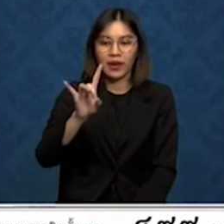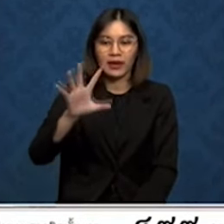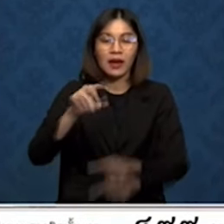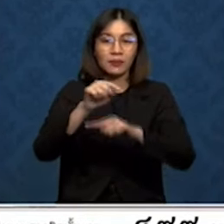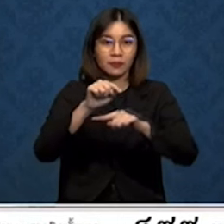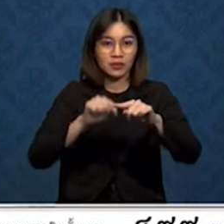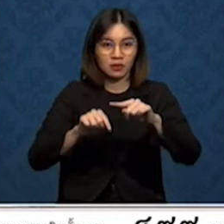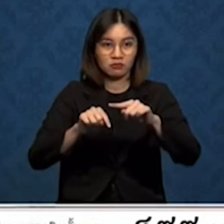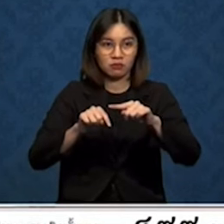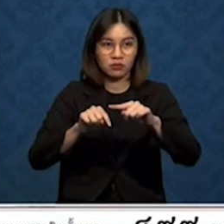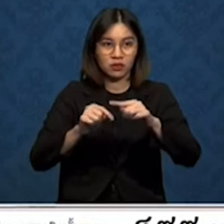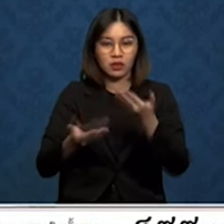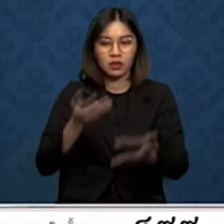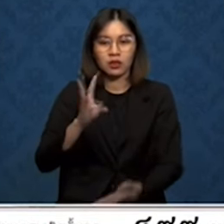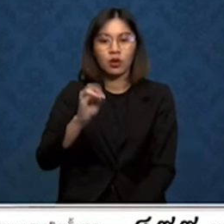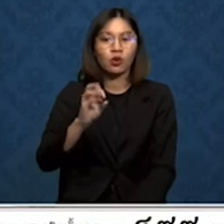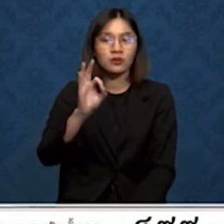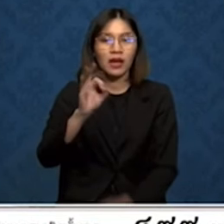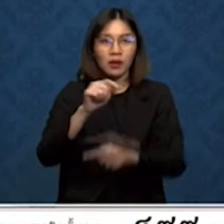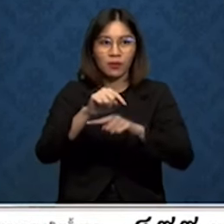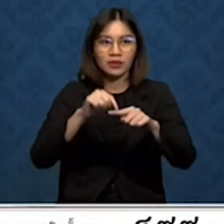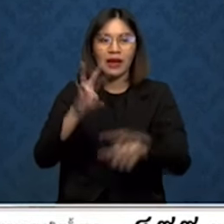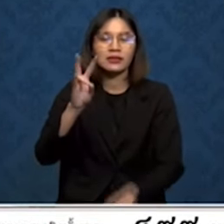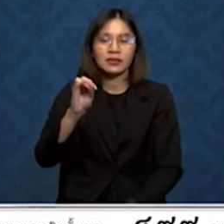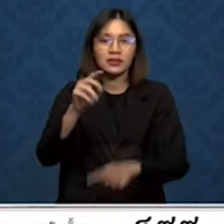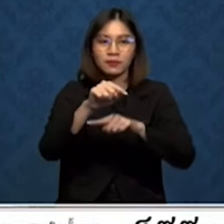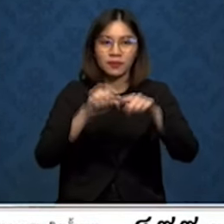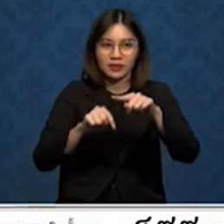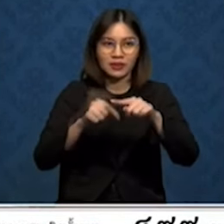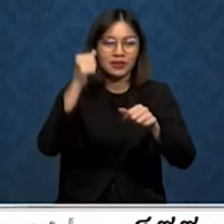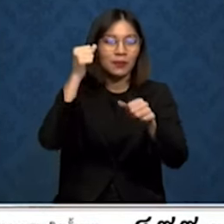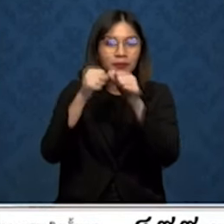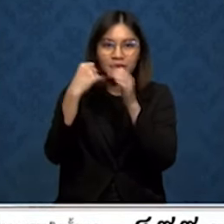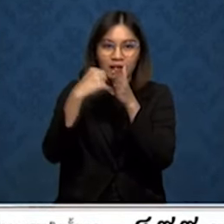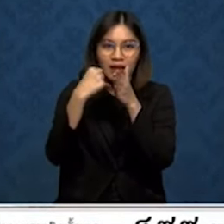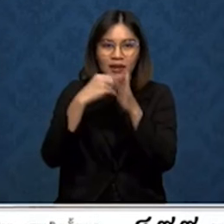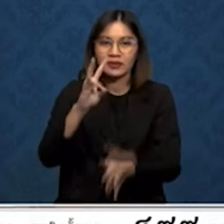หรอ 69 ตัเลขโกรม 70จะได้จำง่ๆ